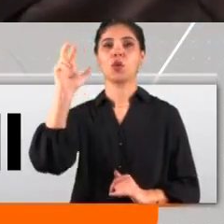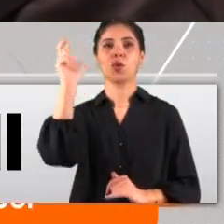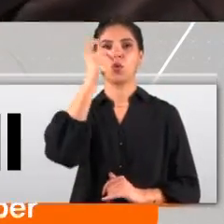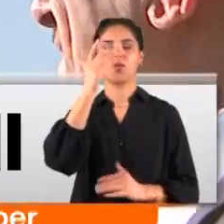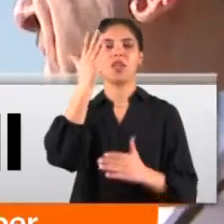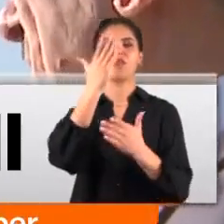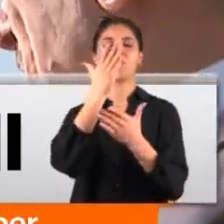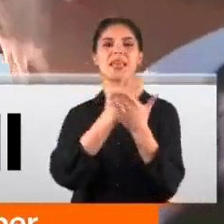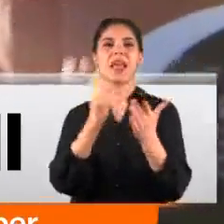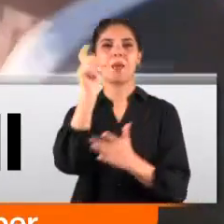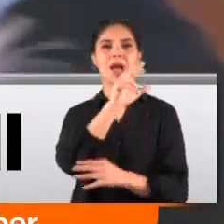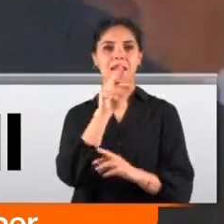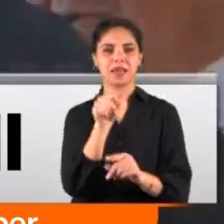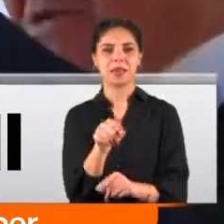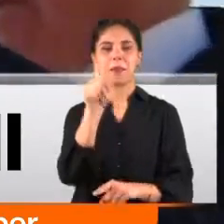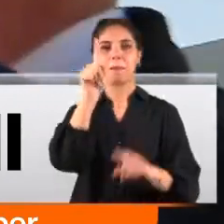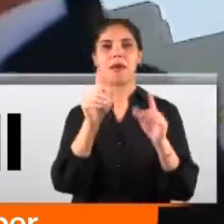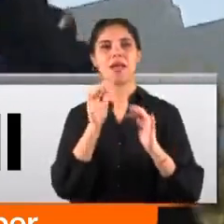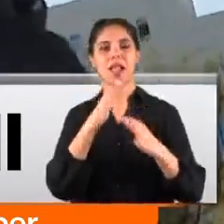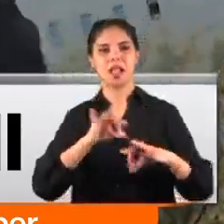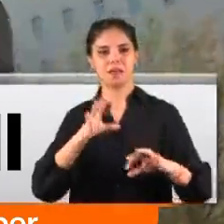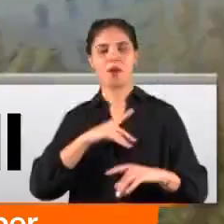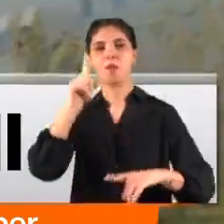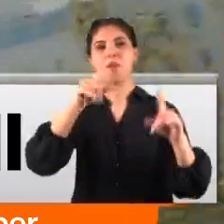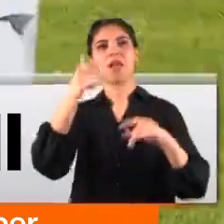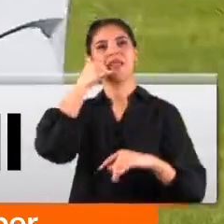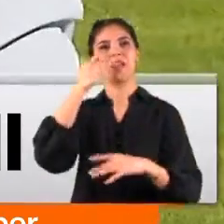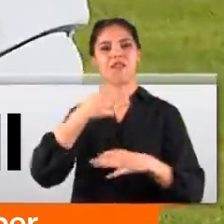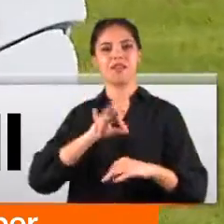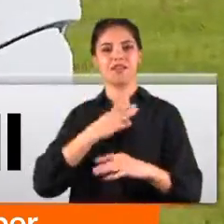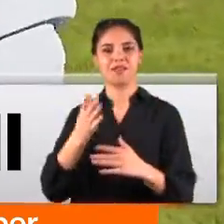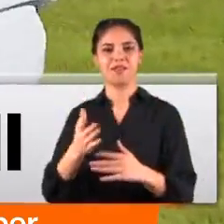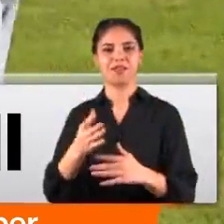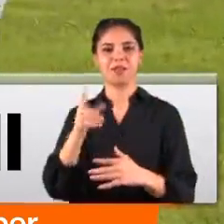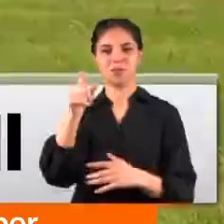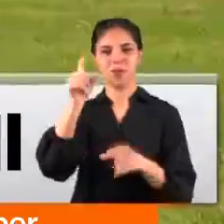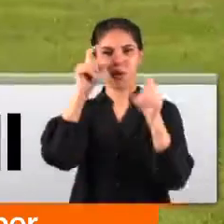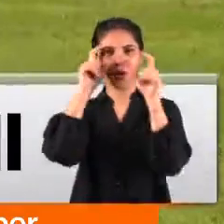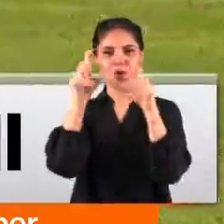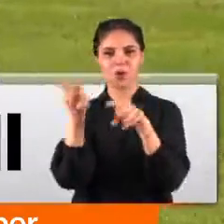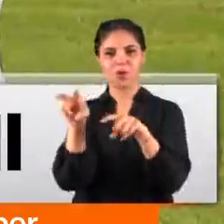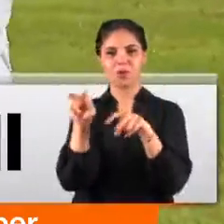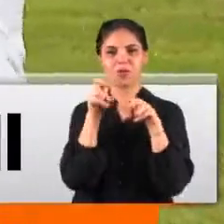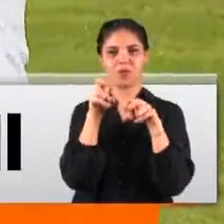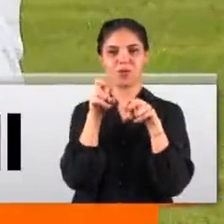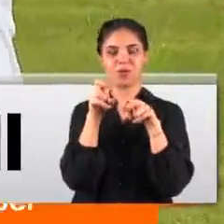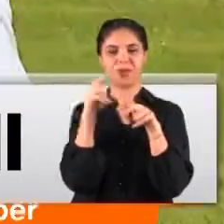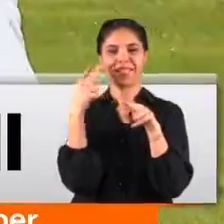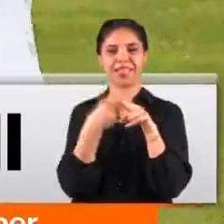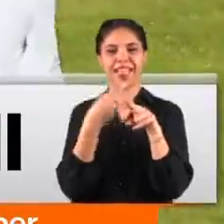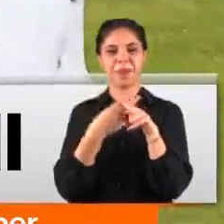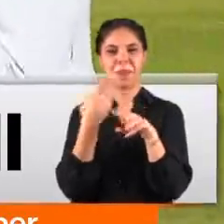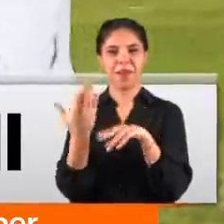geldi. Kimi hazırlıksız gelmişti, kimi cep telefonuna sarıldı. Bu arada senin gözlükleri ben bir alayım bakayım Sultan. Buyurun Sayın